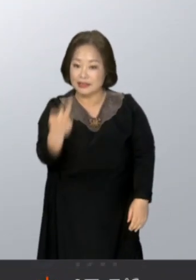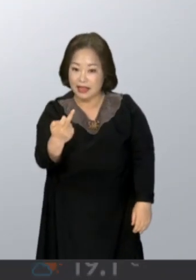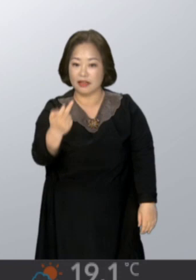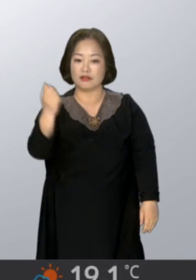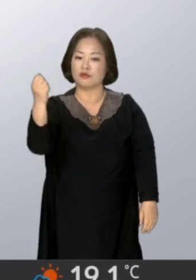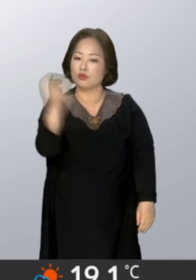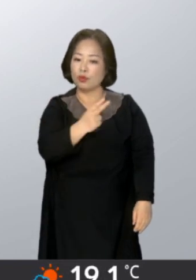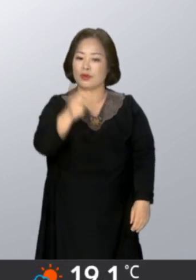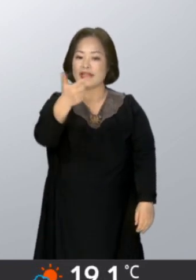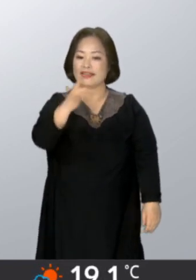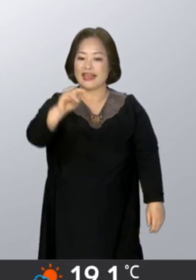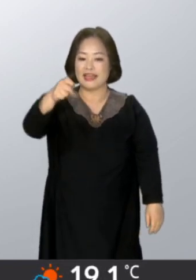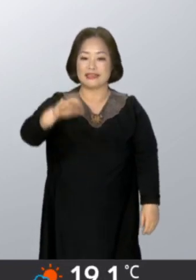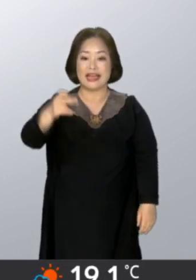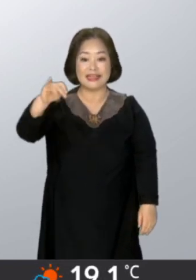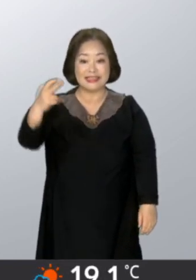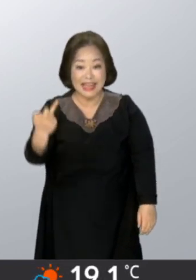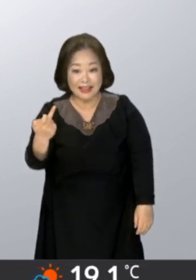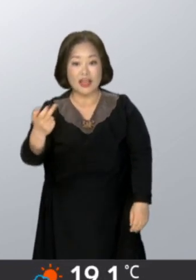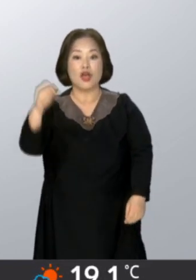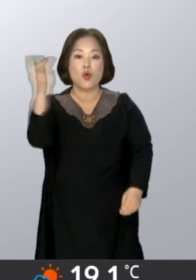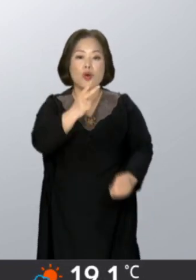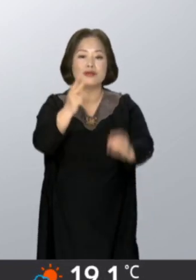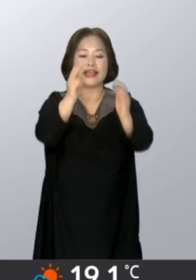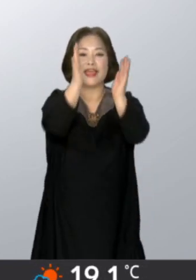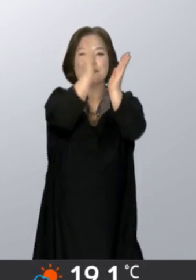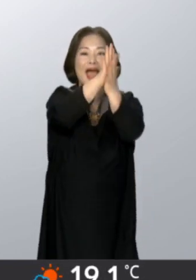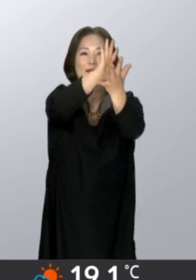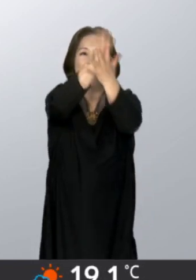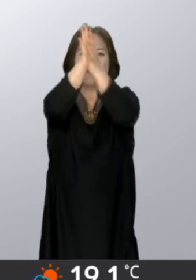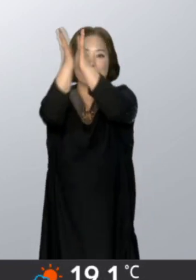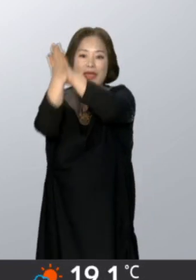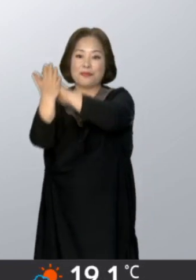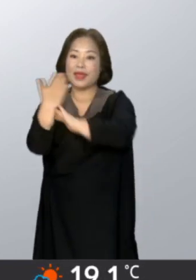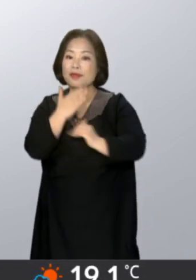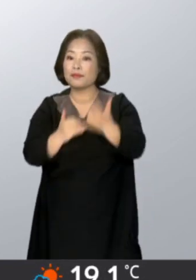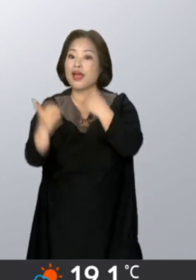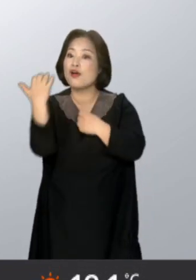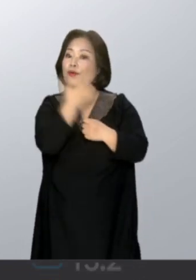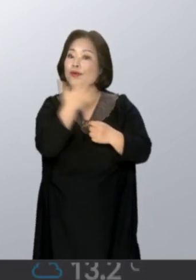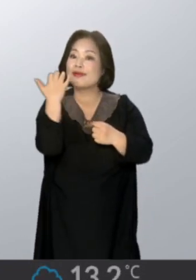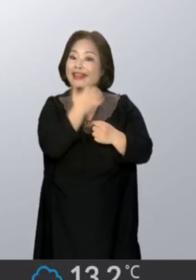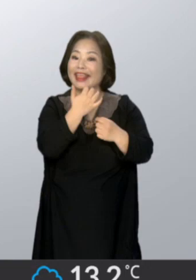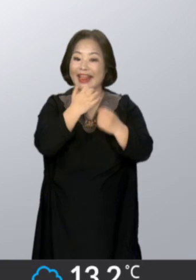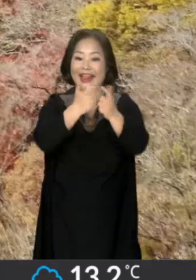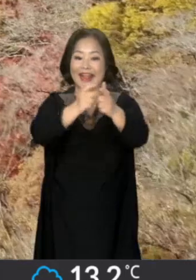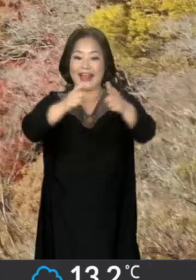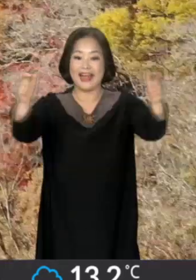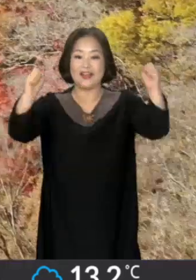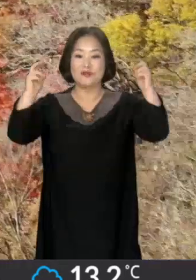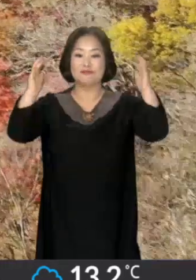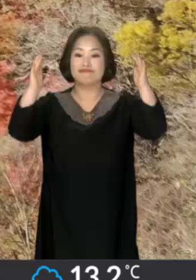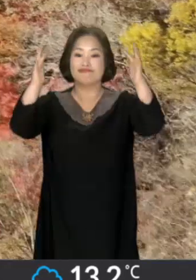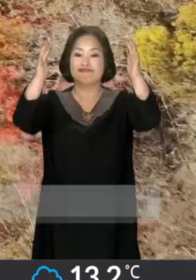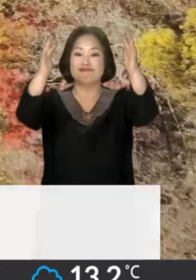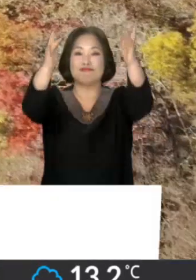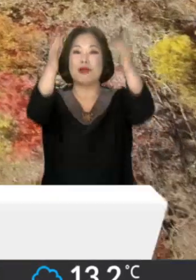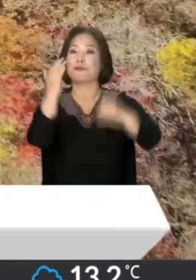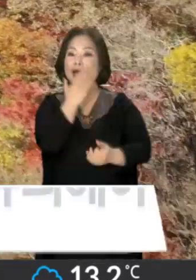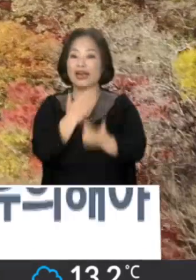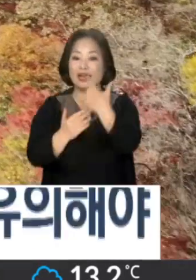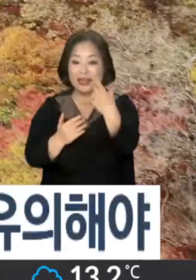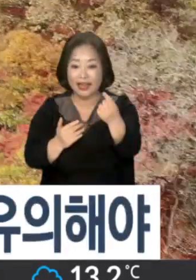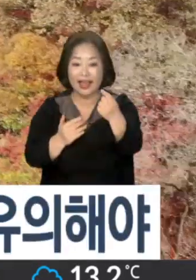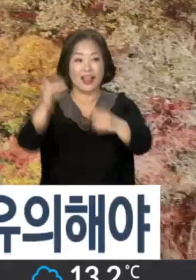최고조에 이르렀고 아기 단풍으로 유명한 내장산도 오색빛 향연이 시작됐습니다. 울긋불긋